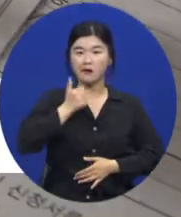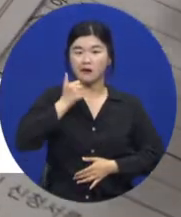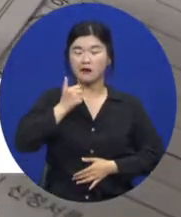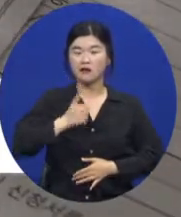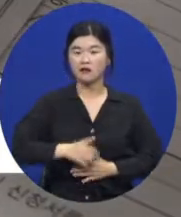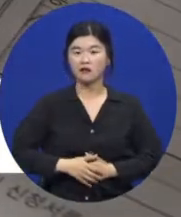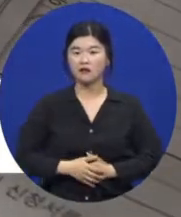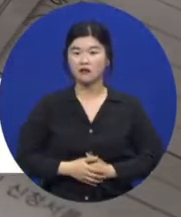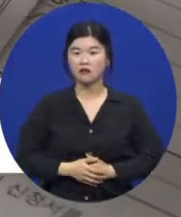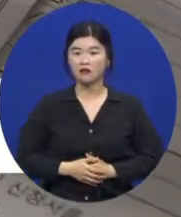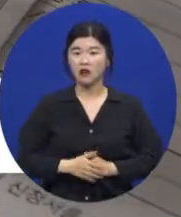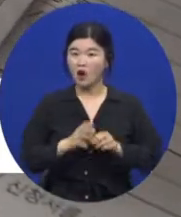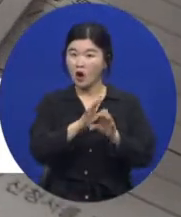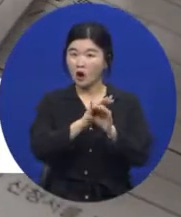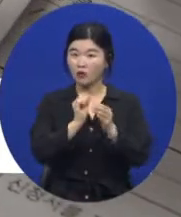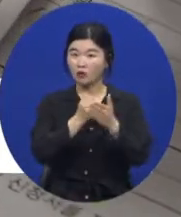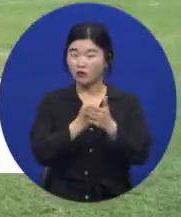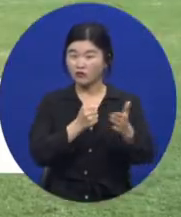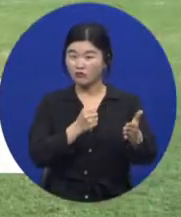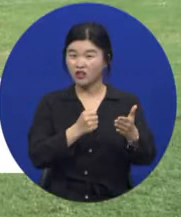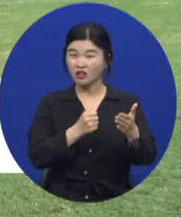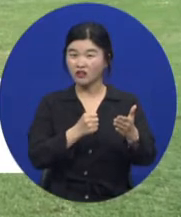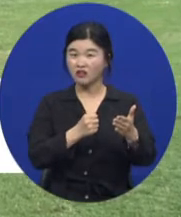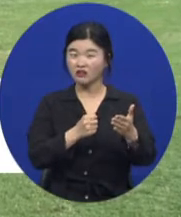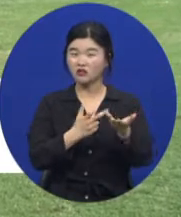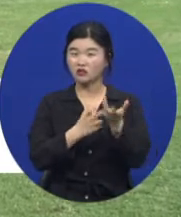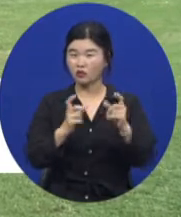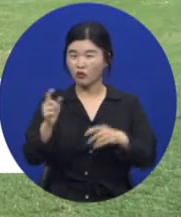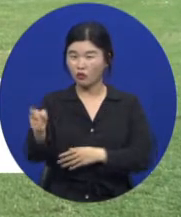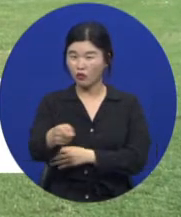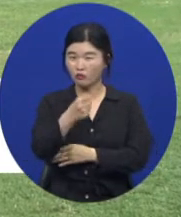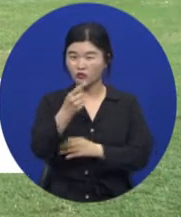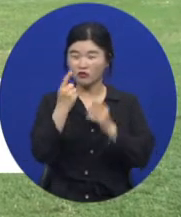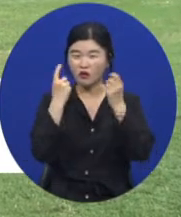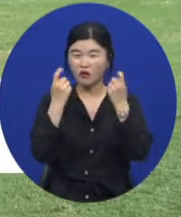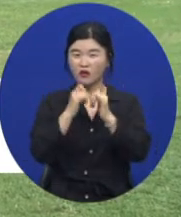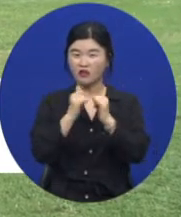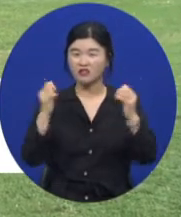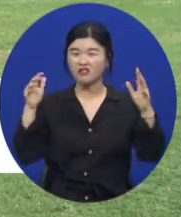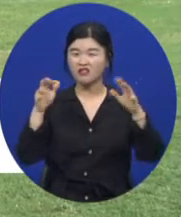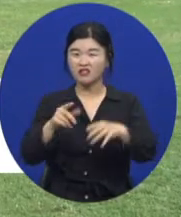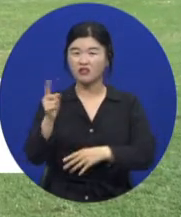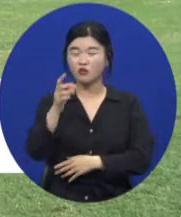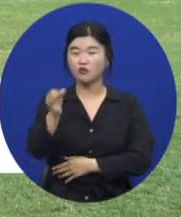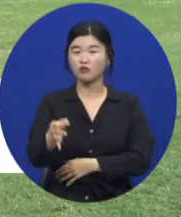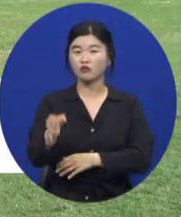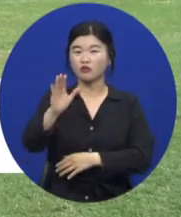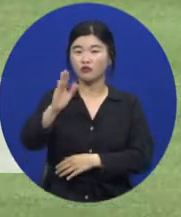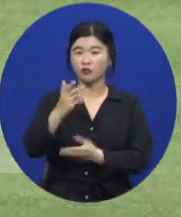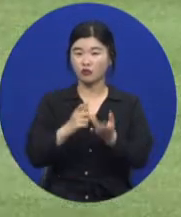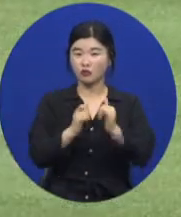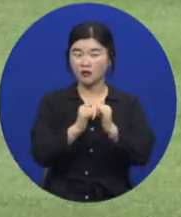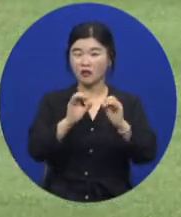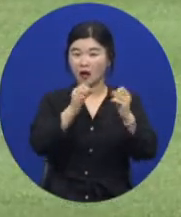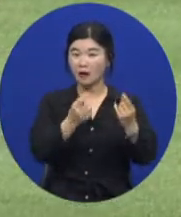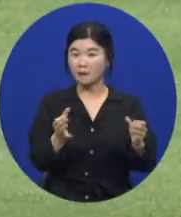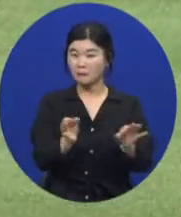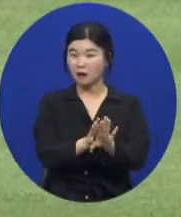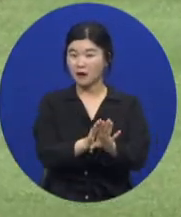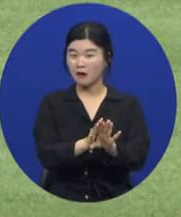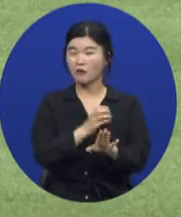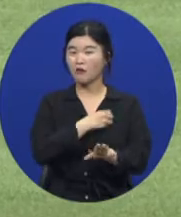올랐습니다 코라 1구 사태 이후 제주로 골퍼들이 몰리면서 이홍렬 을 올리고 봄인 할인 혜택을 없애 더니